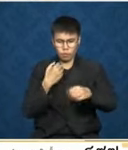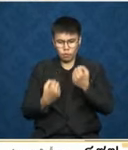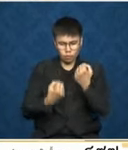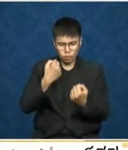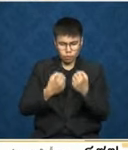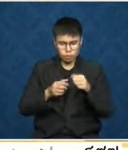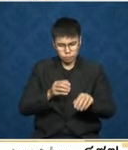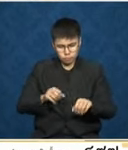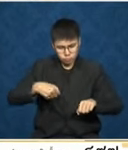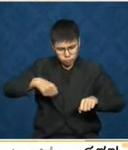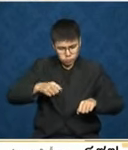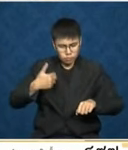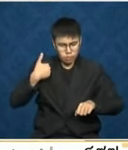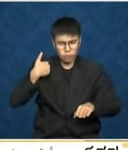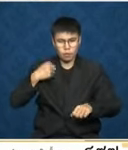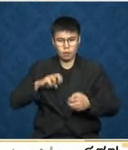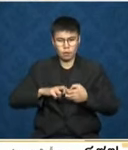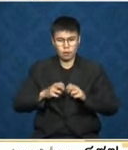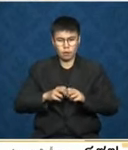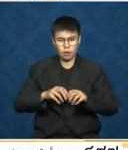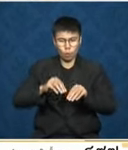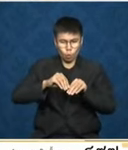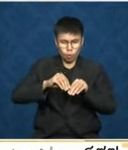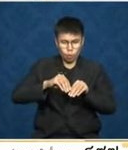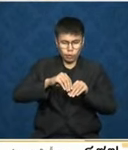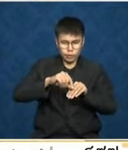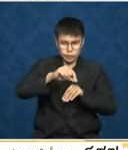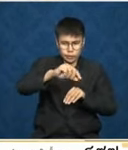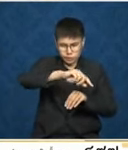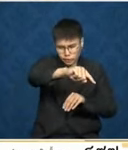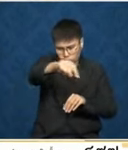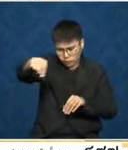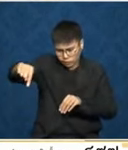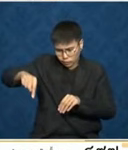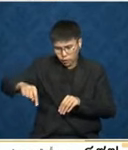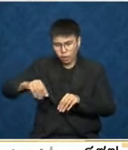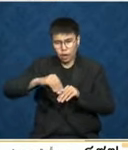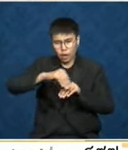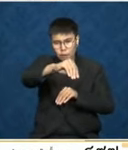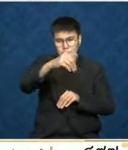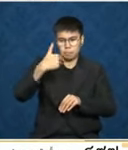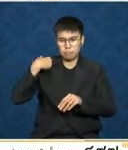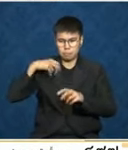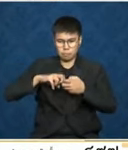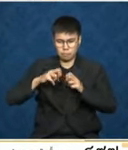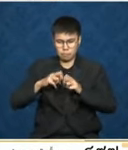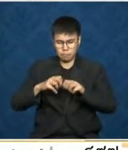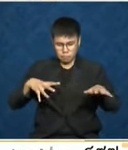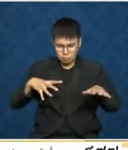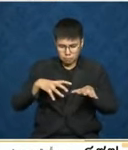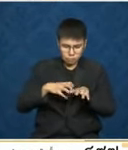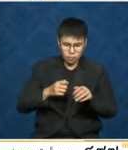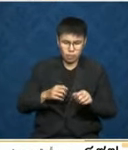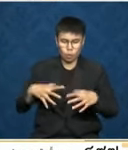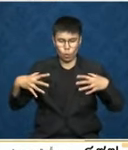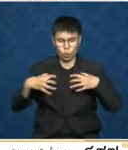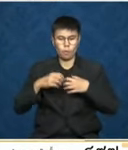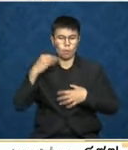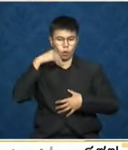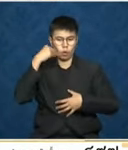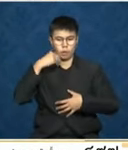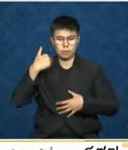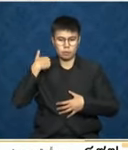เนื่องจากปัญหาที่กับรถเป็นระยะทางที่ไกลทำให้เกิดอุบัติเหตุขึ้นบ่อยครั้งและมีการเสียชีวิตมาในช่วงต้น